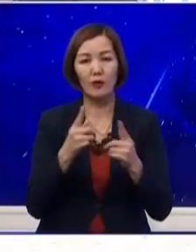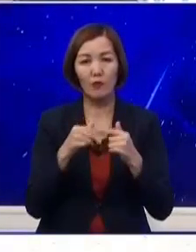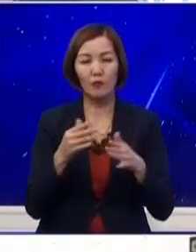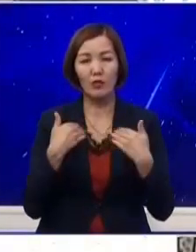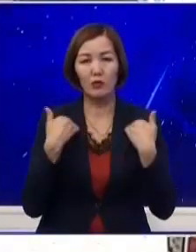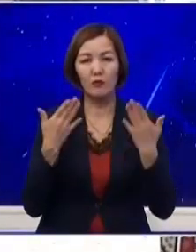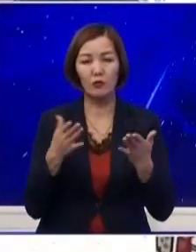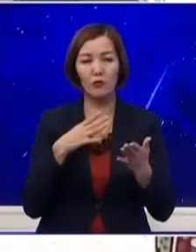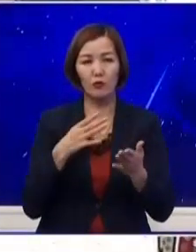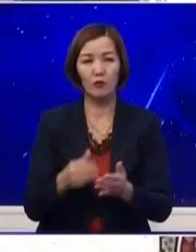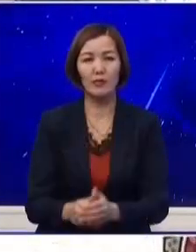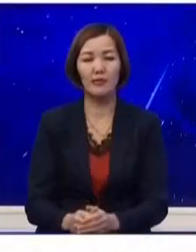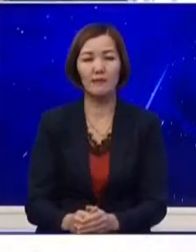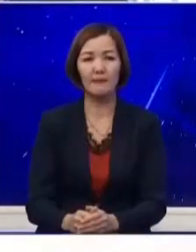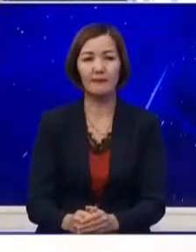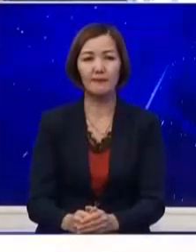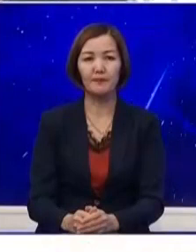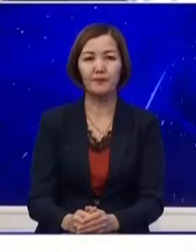салтын бабамның алып келді